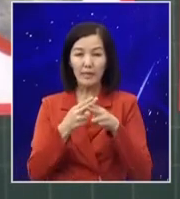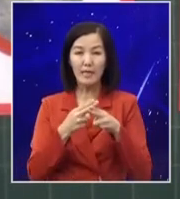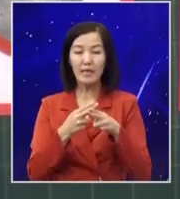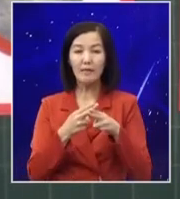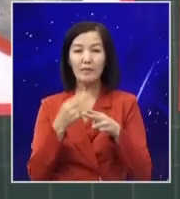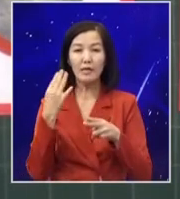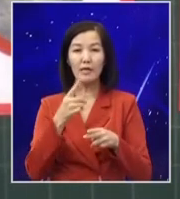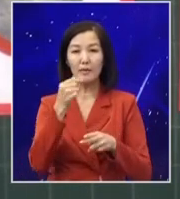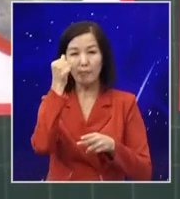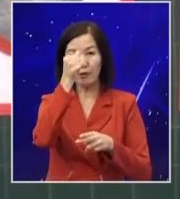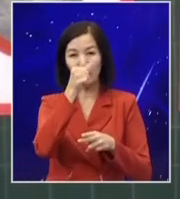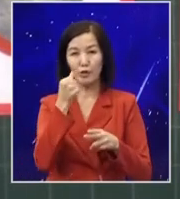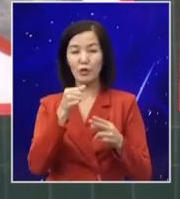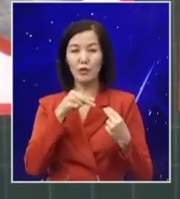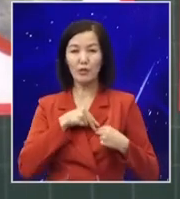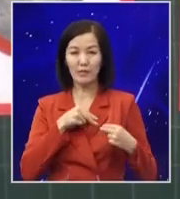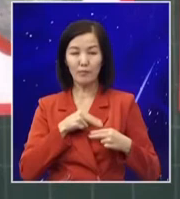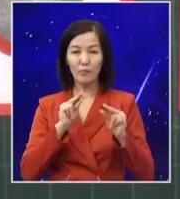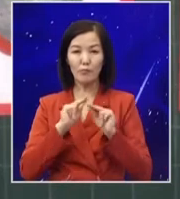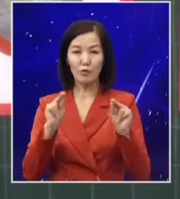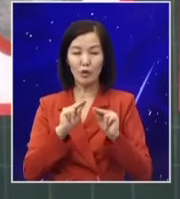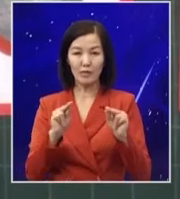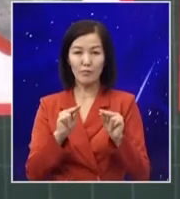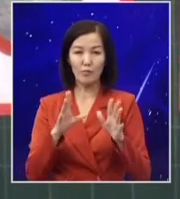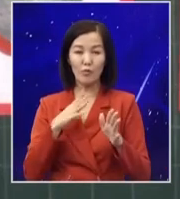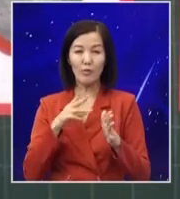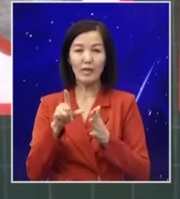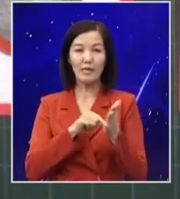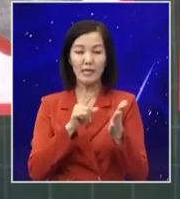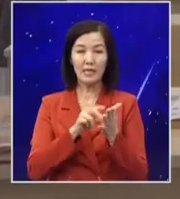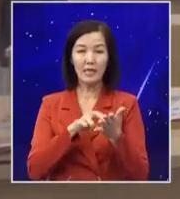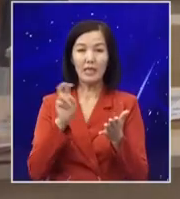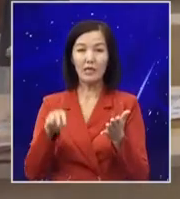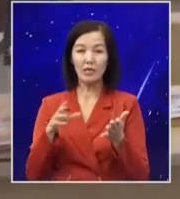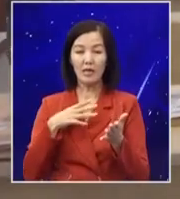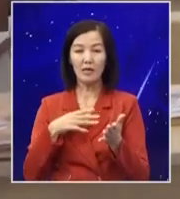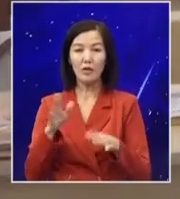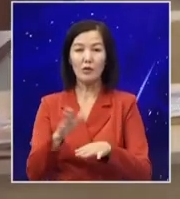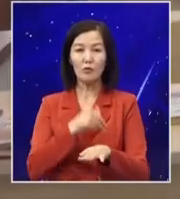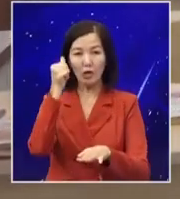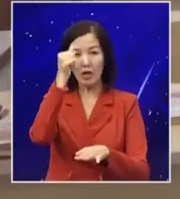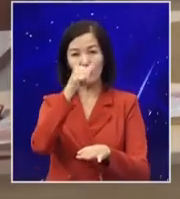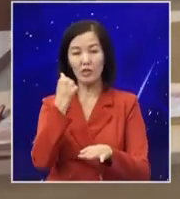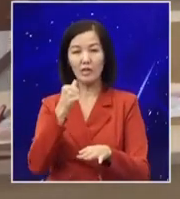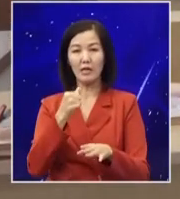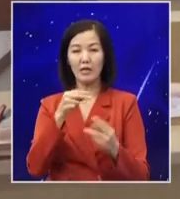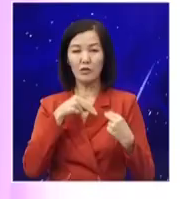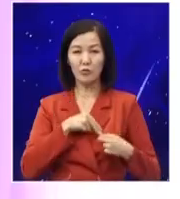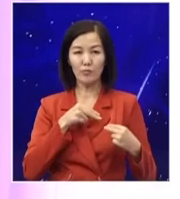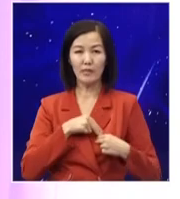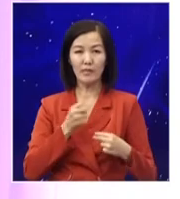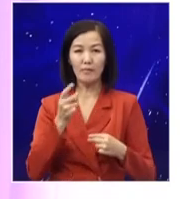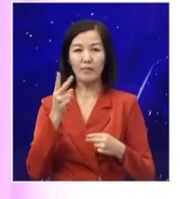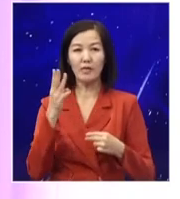ұстаз болып, осы мұғалім мамандығынан зейнеткерге шыққан. Узақ жылғы еңбегі елеусіз қалған жоқ.